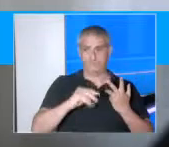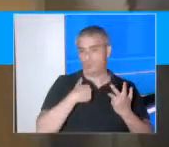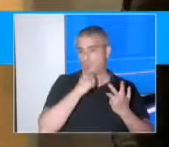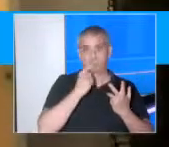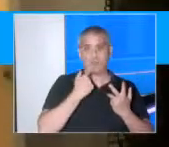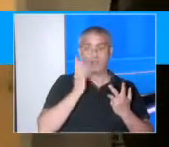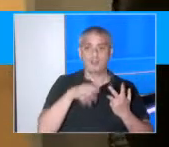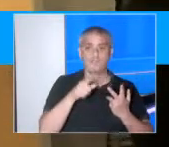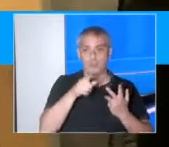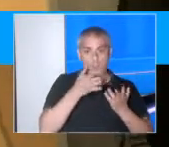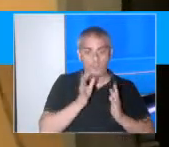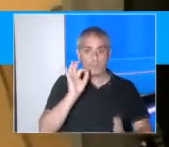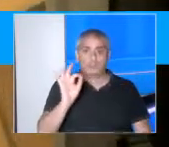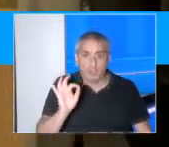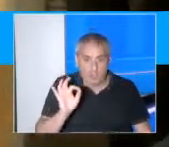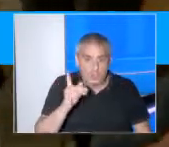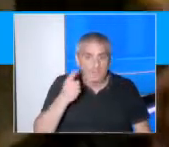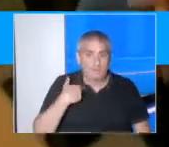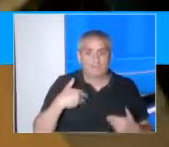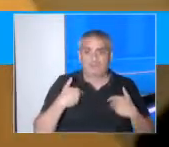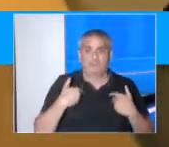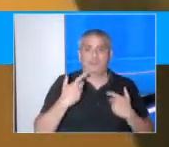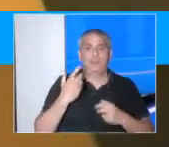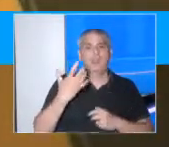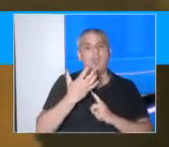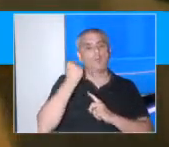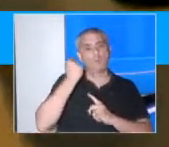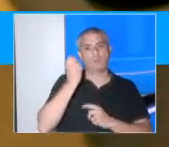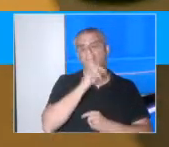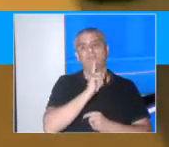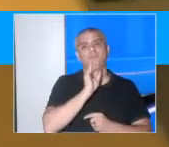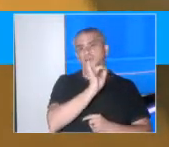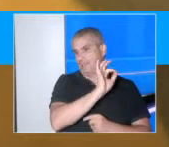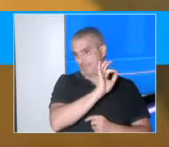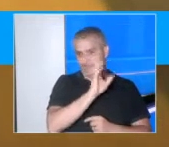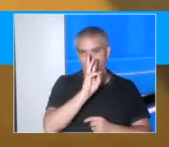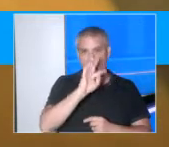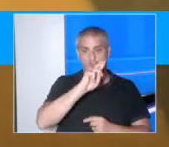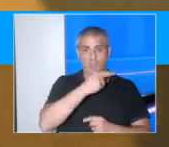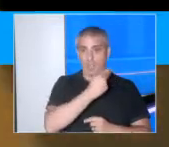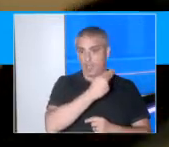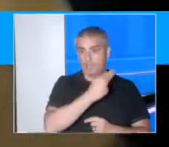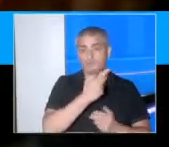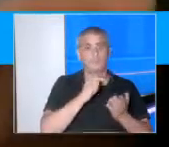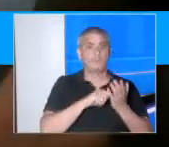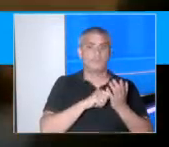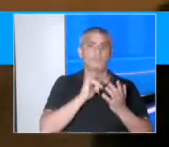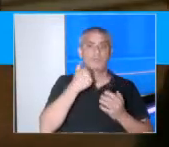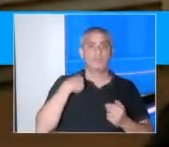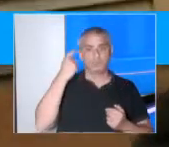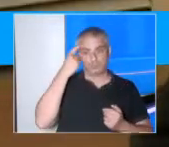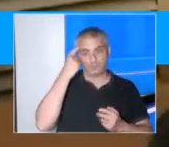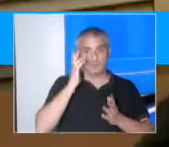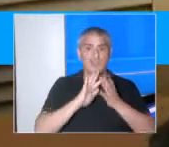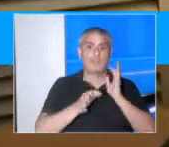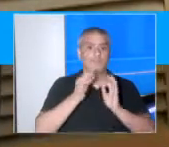רוצה להגיד אפילו שהוא בנו, ואני שמחה שהאפוטרופסות אצל שירה, ולכן אני כן חושבת